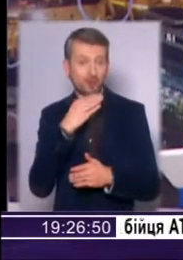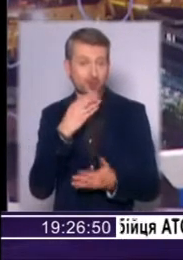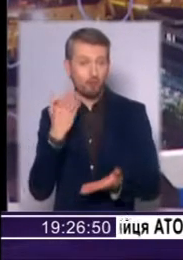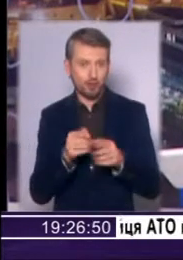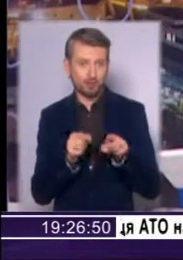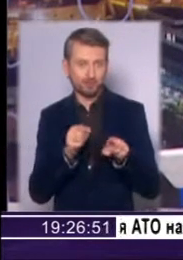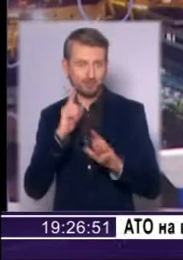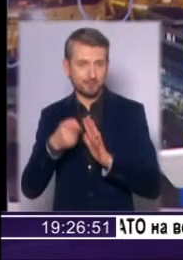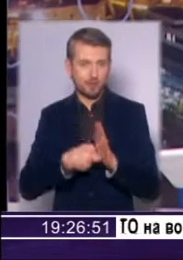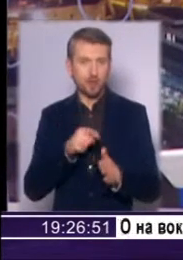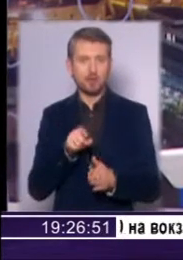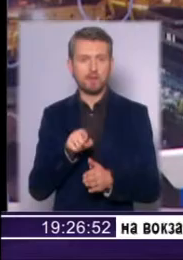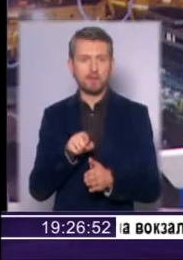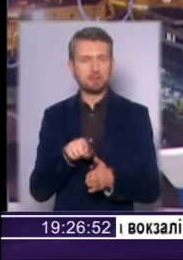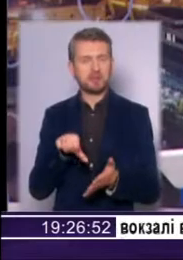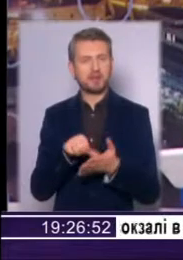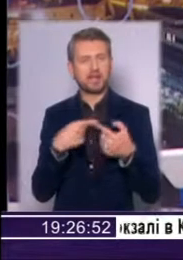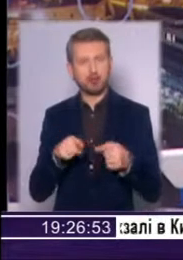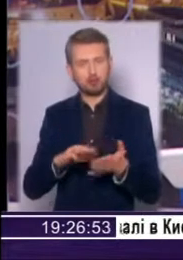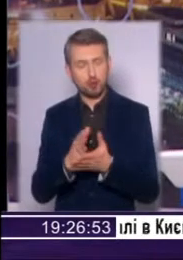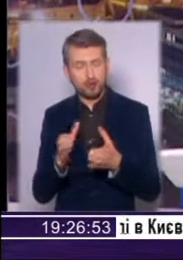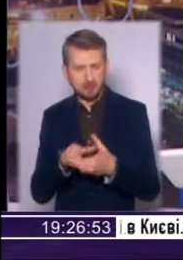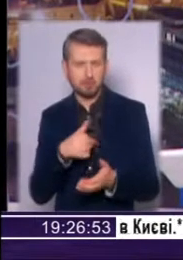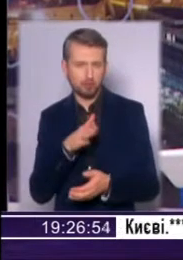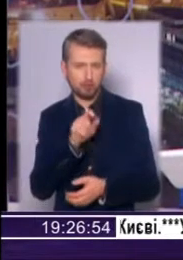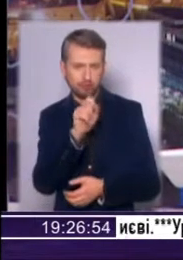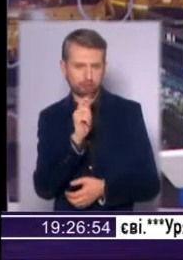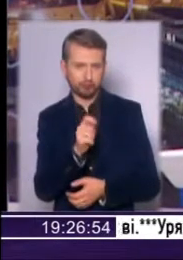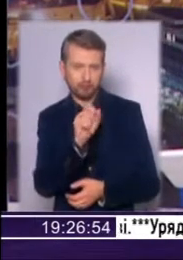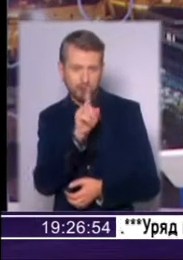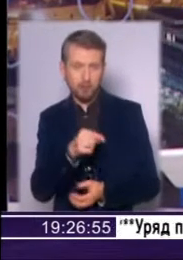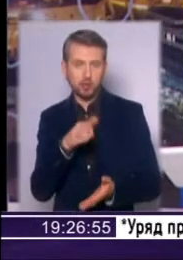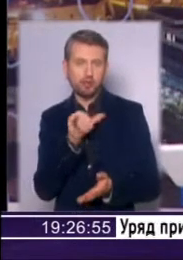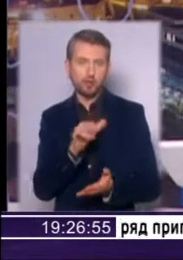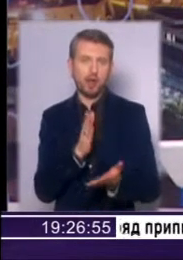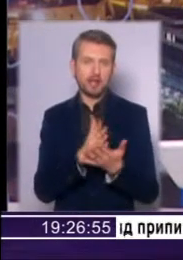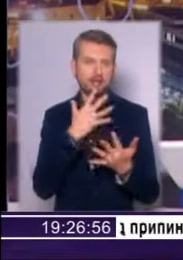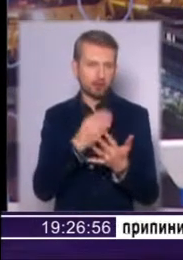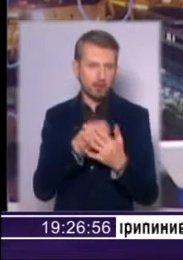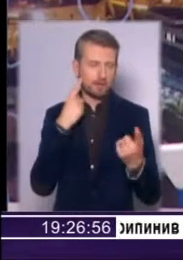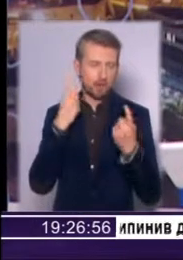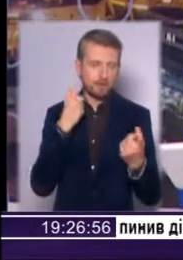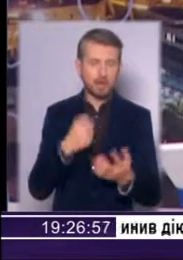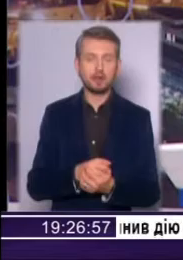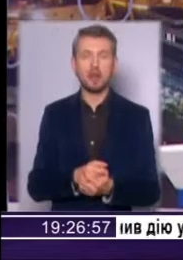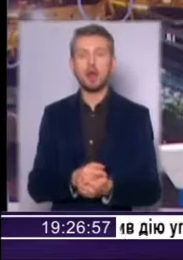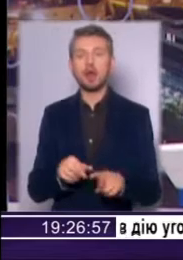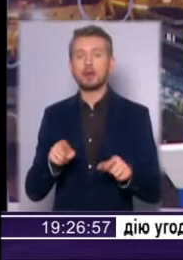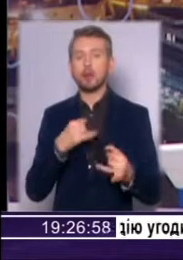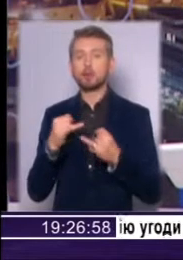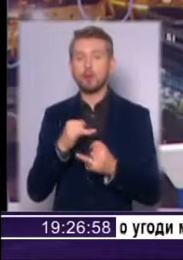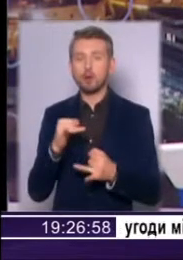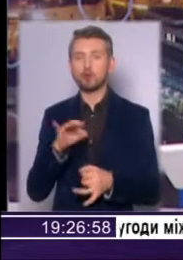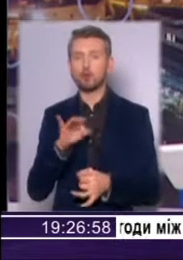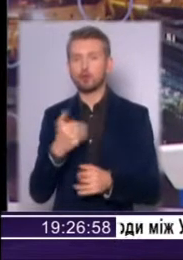гостя, хоча він є представником іншої політичної сили, теж сьогодні запитаємо, але, можливо, в нього є інсайдерська певна інформація. І також поговоримо про тих, хто вже